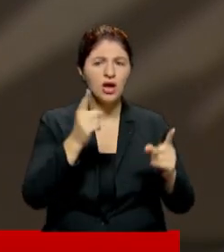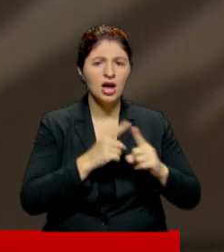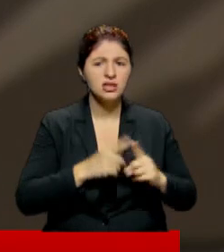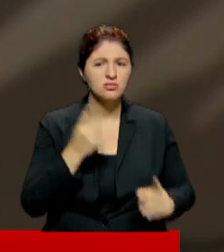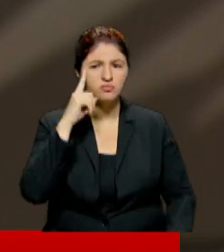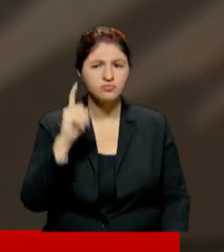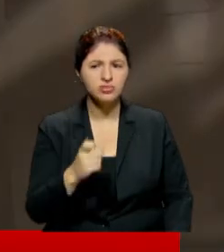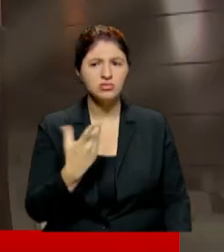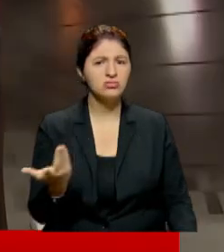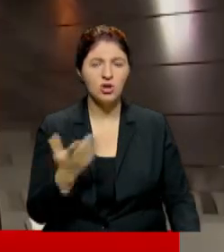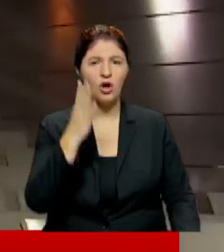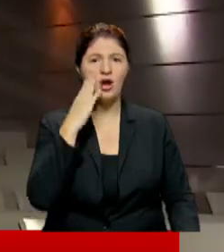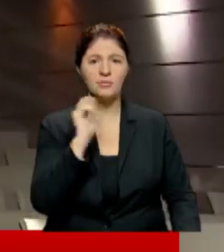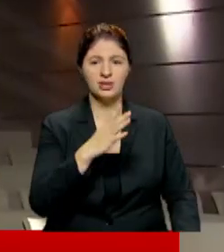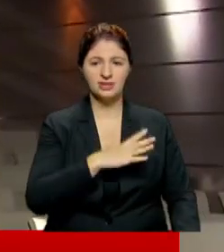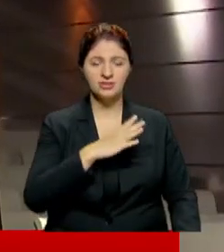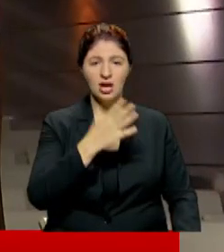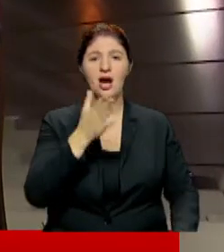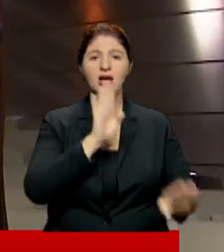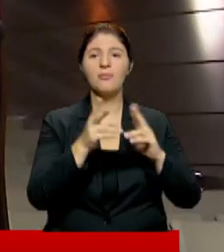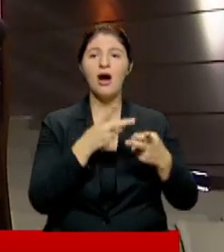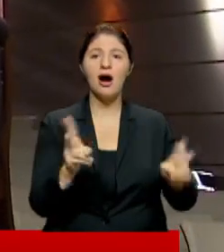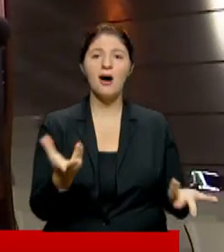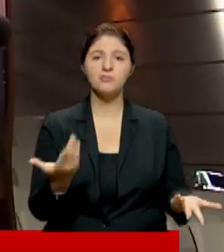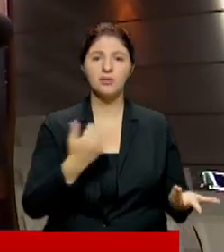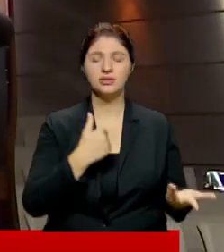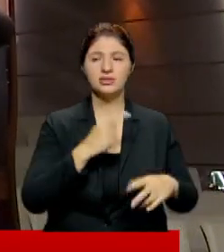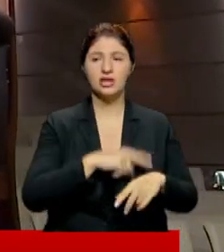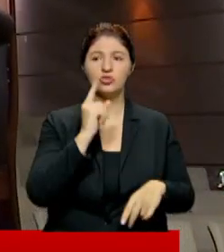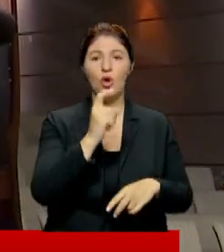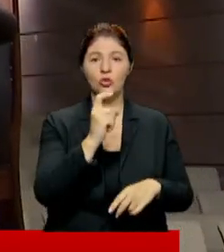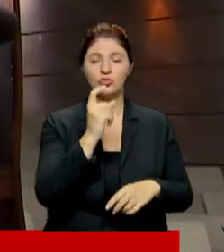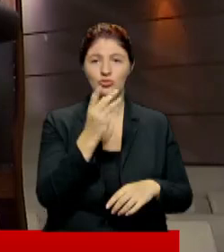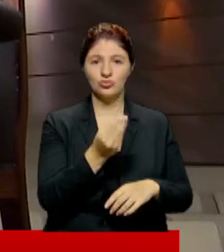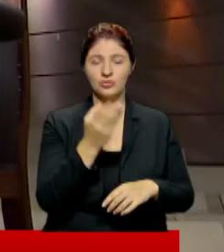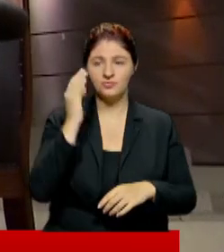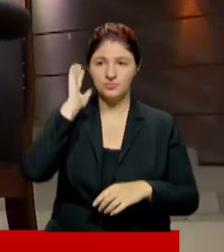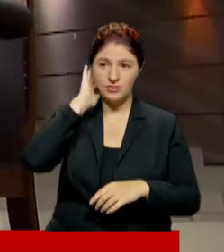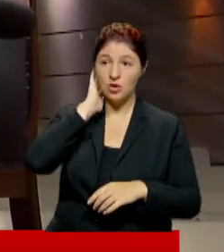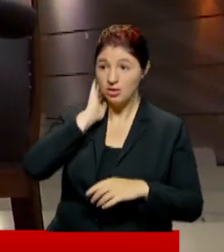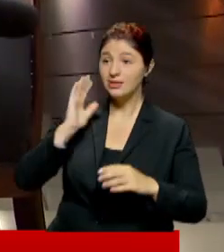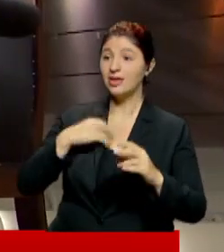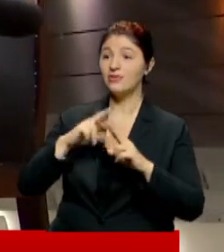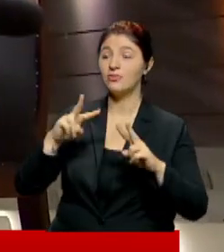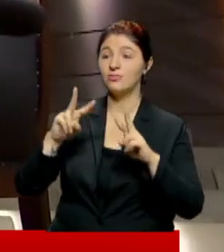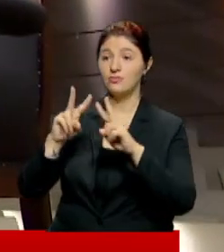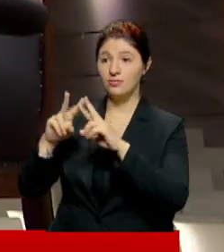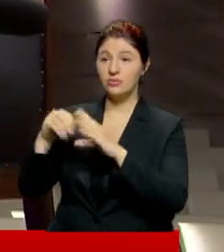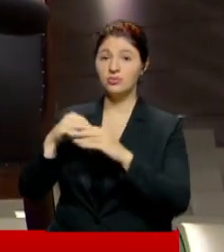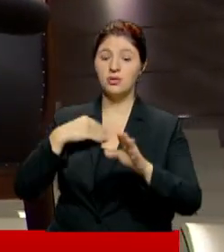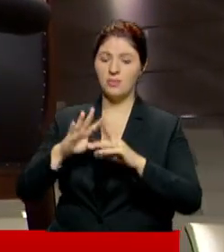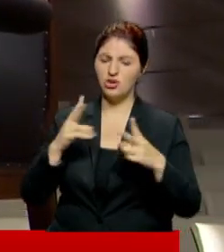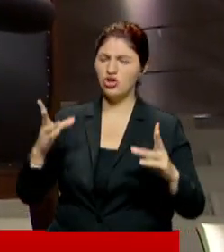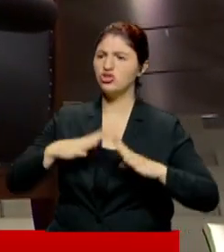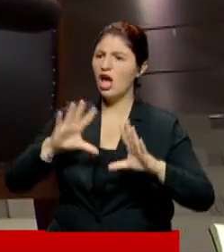hesap nasıl yapılıyor diye öğrenmek istemiştiniz olmadığı kapılar açılmadı Biz saat 09.30 da kendi internet sitelerinde de kapılarımız